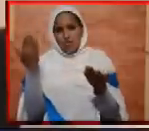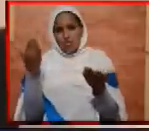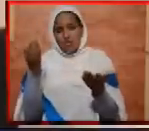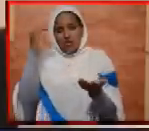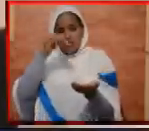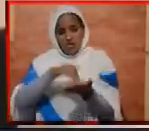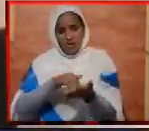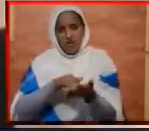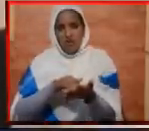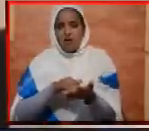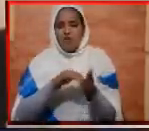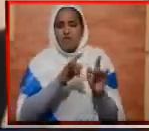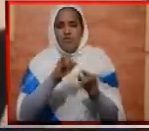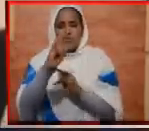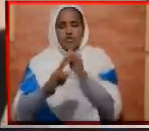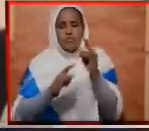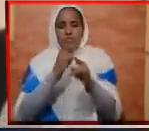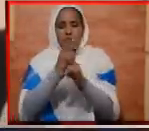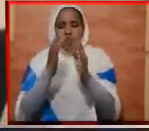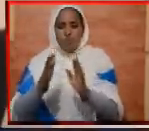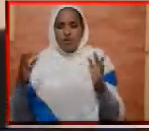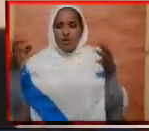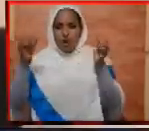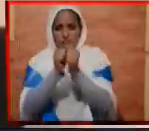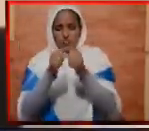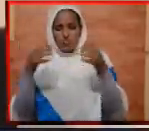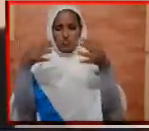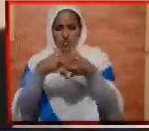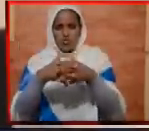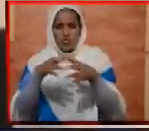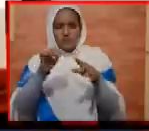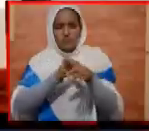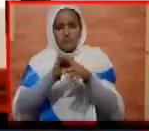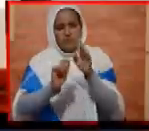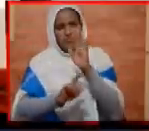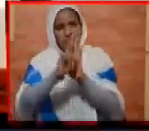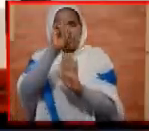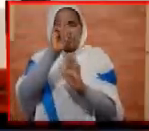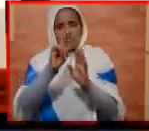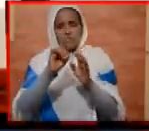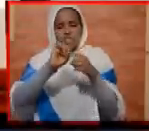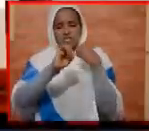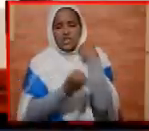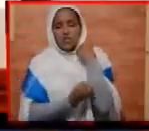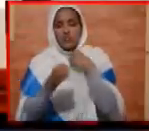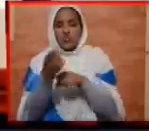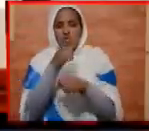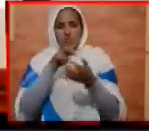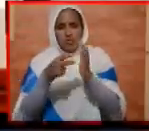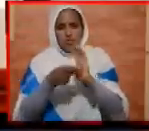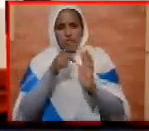ያውቃሉ እንደገና ከዘመናዊ ትምህርት ጋር አያይዘው በስልጣኔም መሰረት ይሆናቸዋል